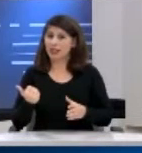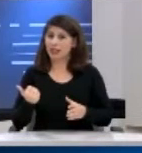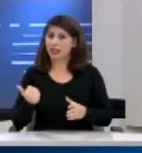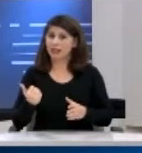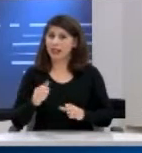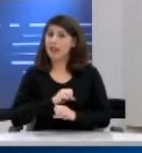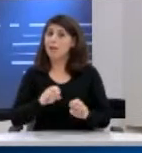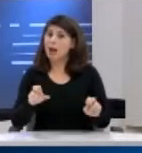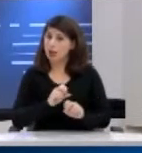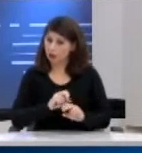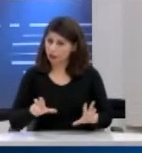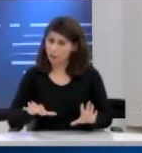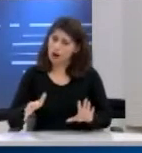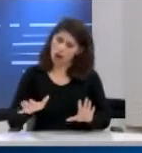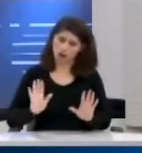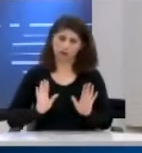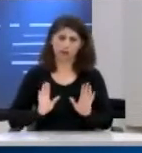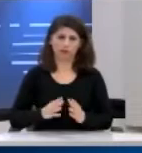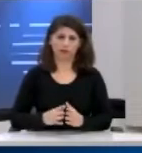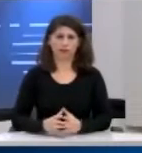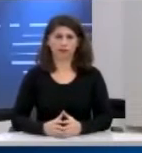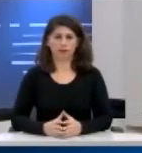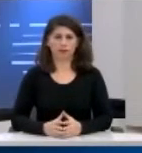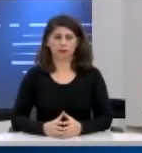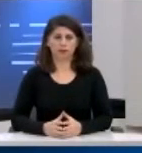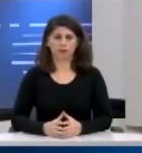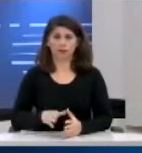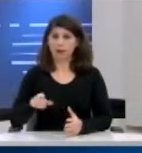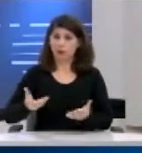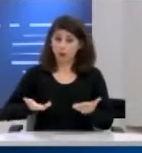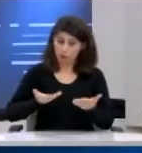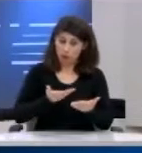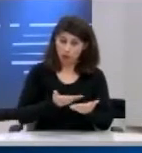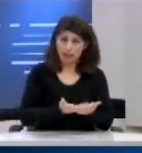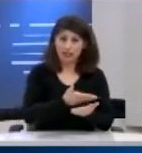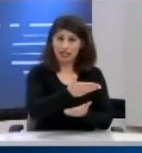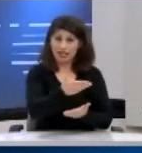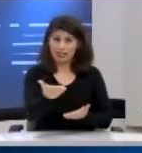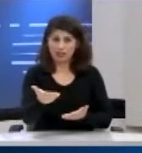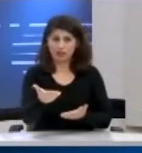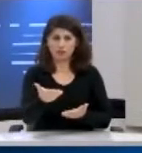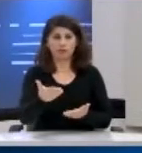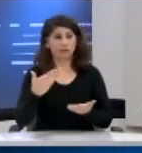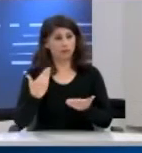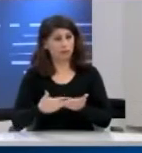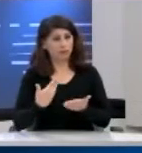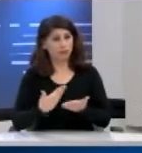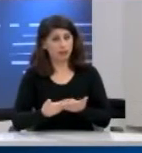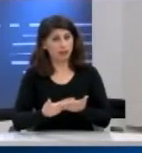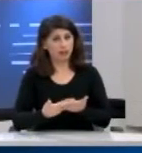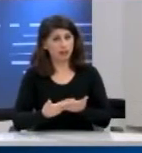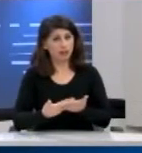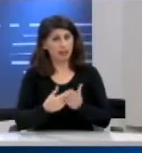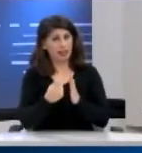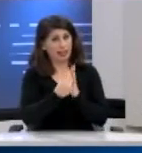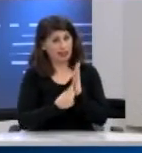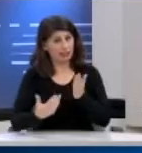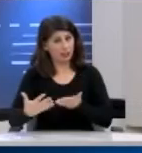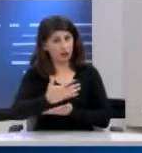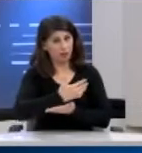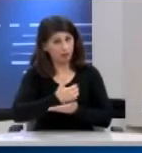ενημερωθεί, μάλλον, καθώς αυτό που προτείνετε εσείς προφανώς και με στοιχεία και με κριτήρια εισοδηματικά δεν θα